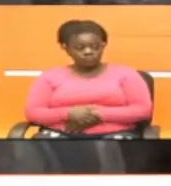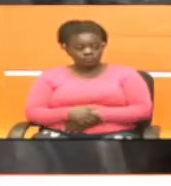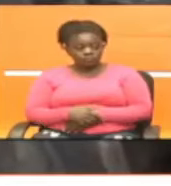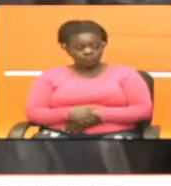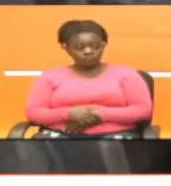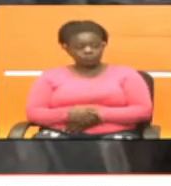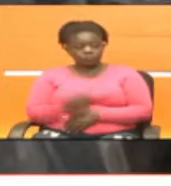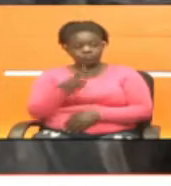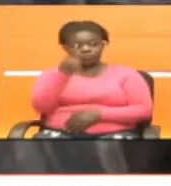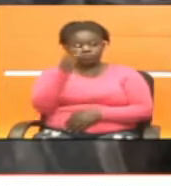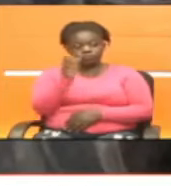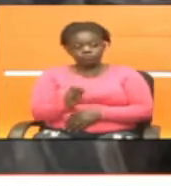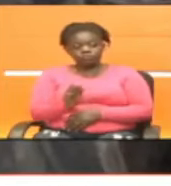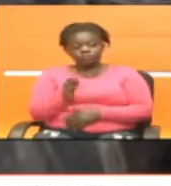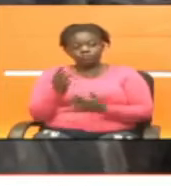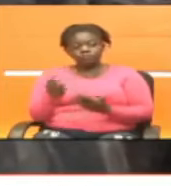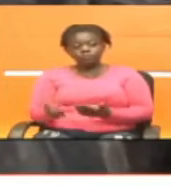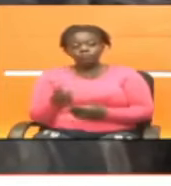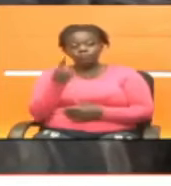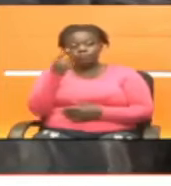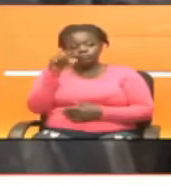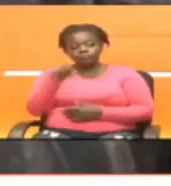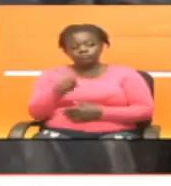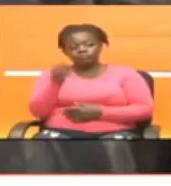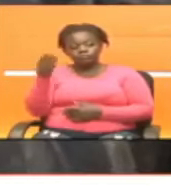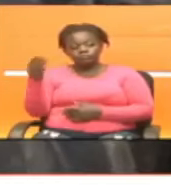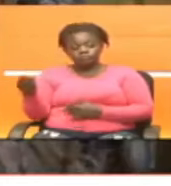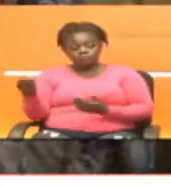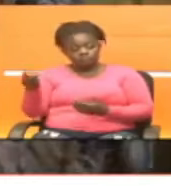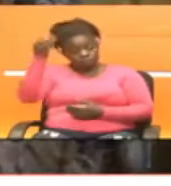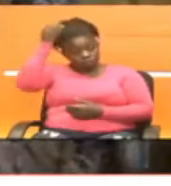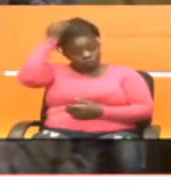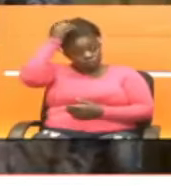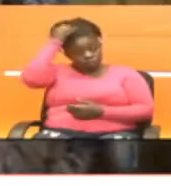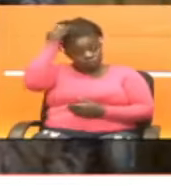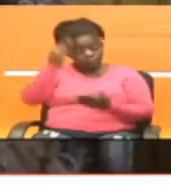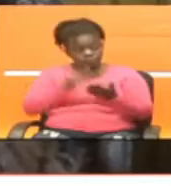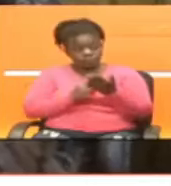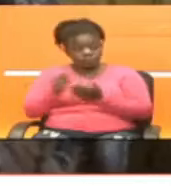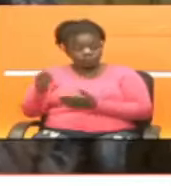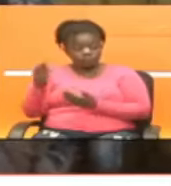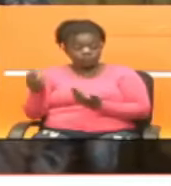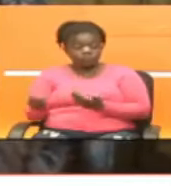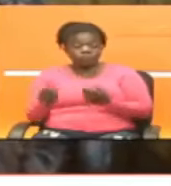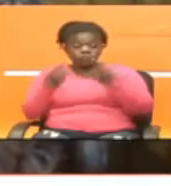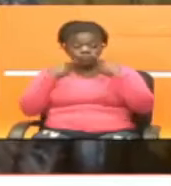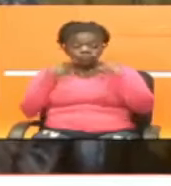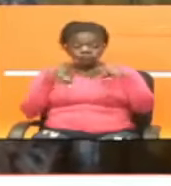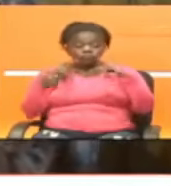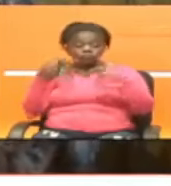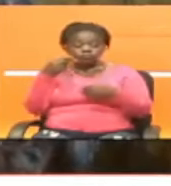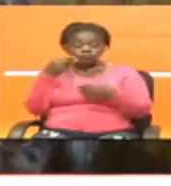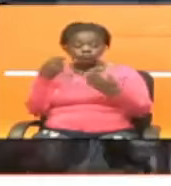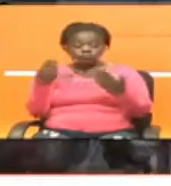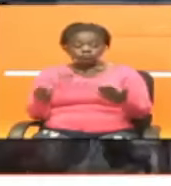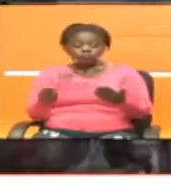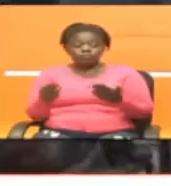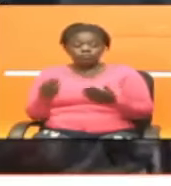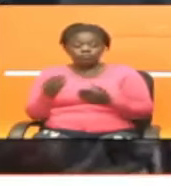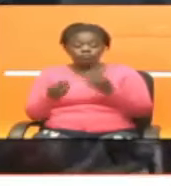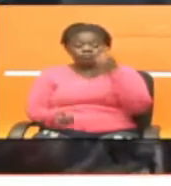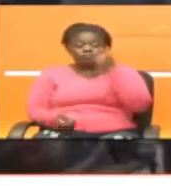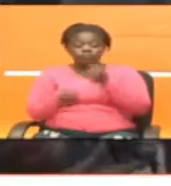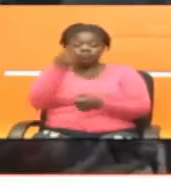Nga 18 omwezi ogw'ekumi 16 mwera omutukuvu Papa Paulo ow'omukaga yalangirira abajulizi ba Uganda kutwala Bakatoliki